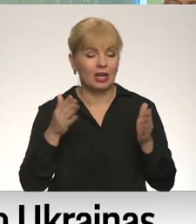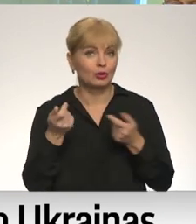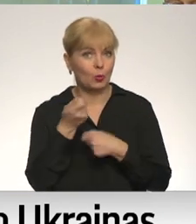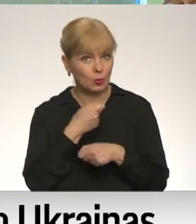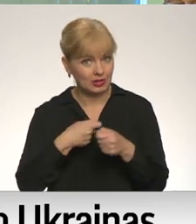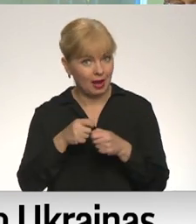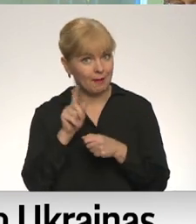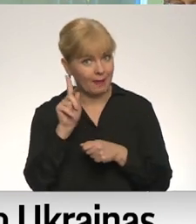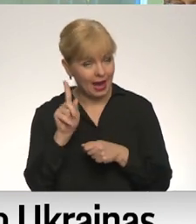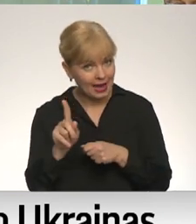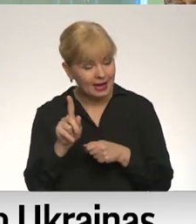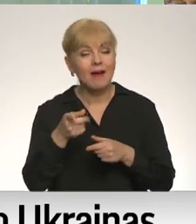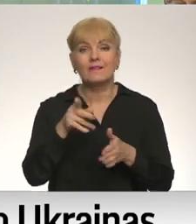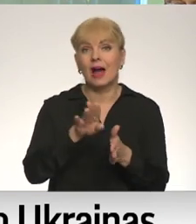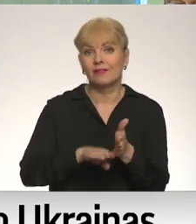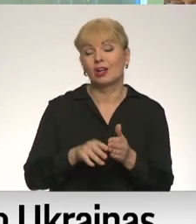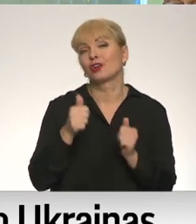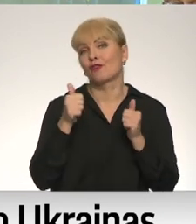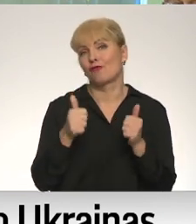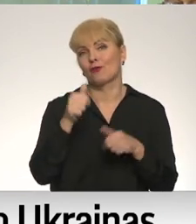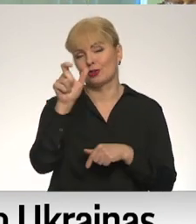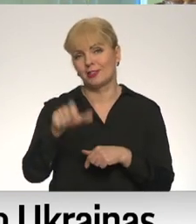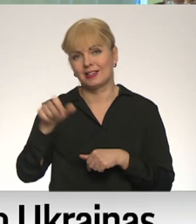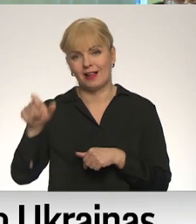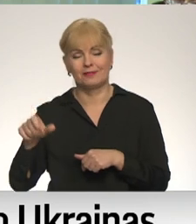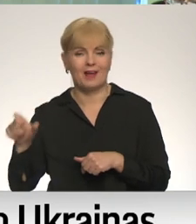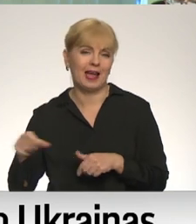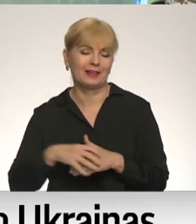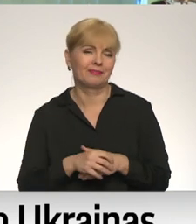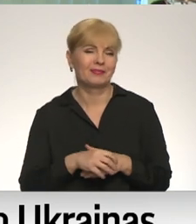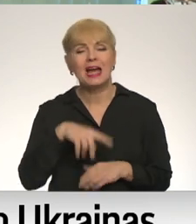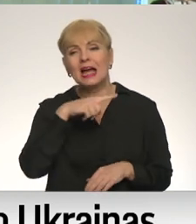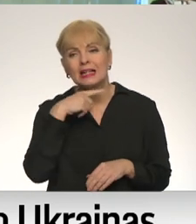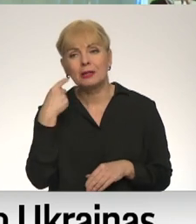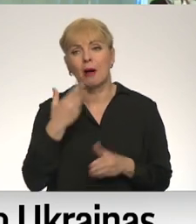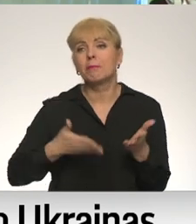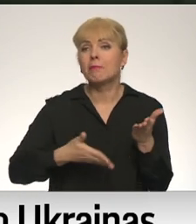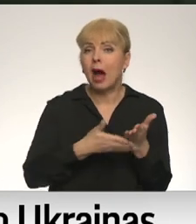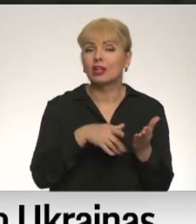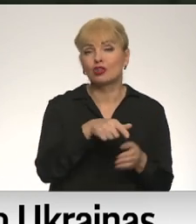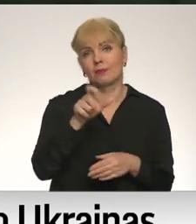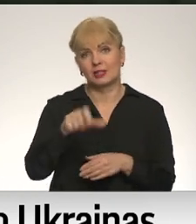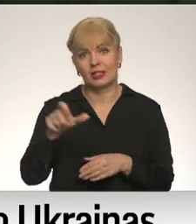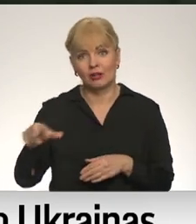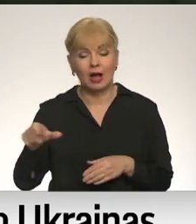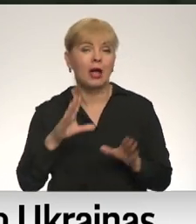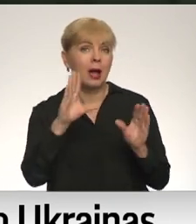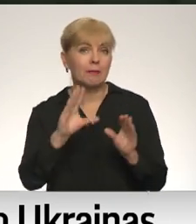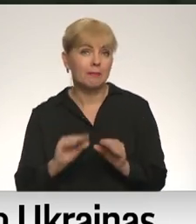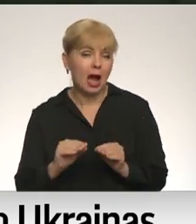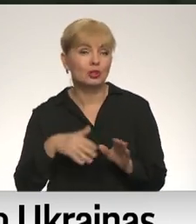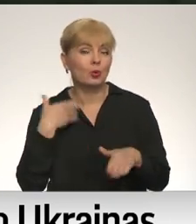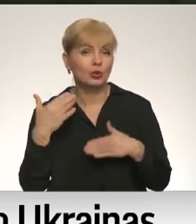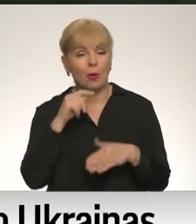piebildīšu. Vai vienkārši forši cilvēki, tā kā nu, gribas jau palīdzēt šiem ļaudīm. Lai mazinātu bažas, ka